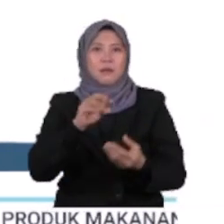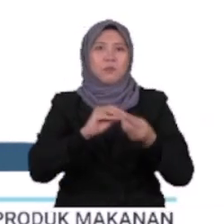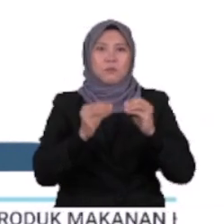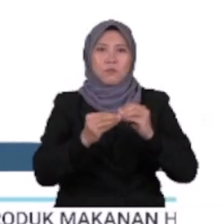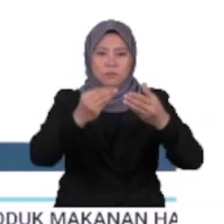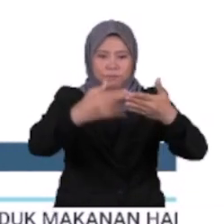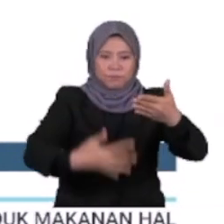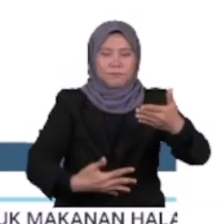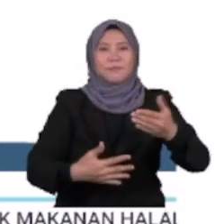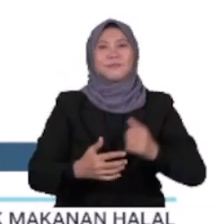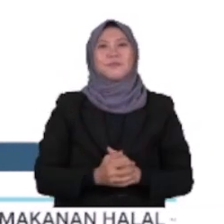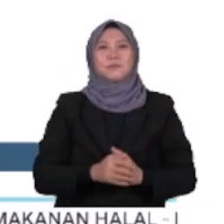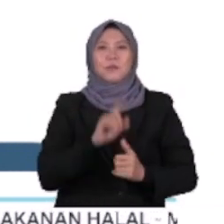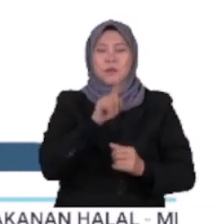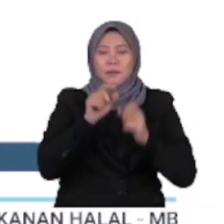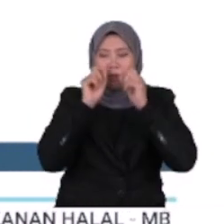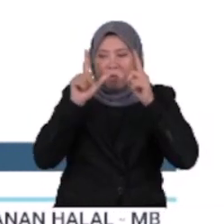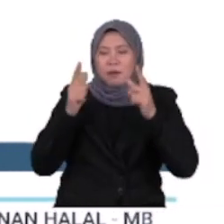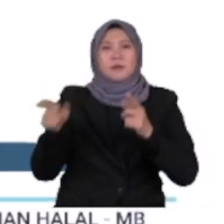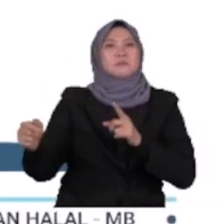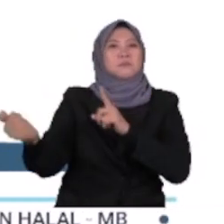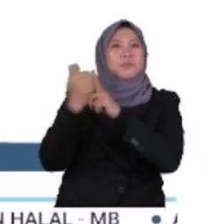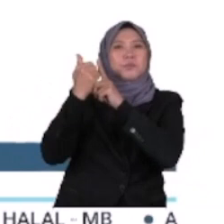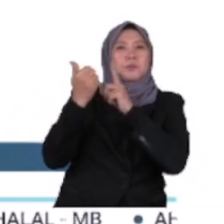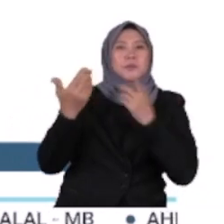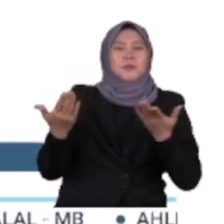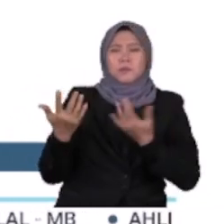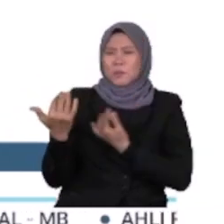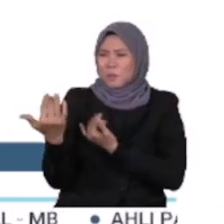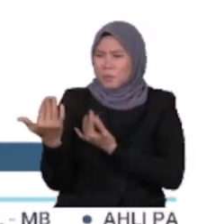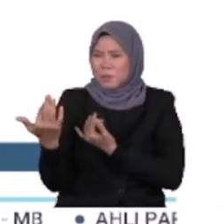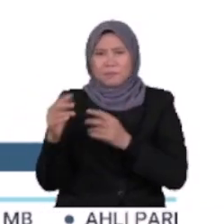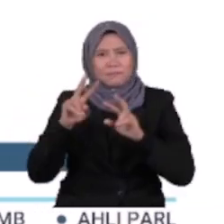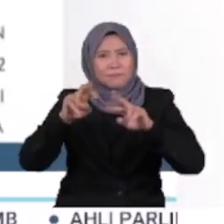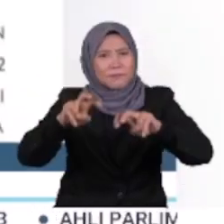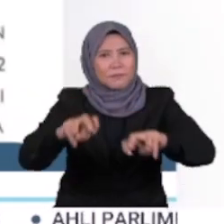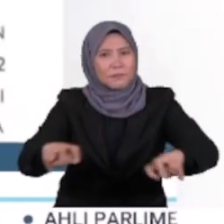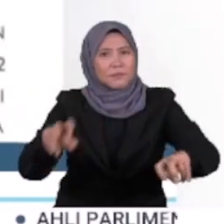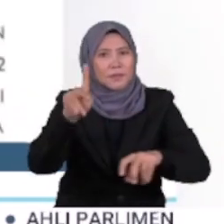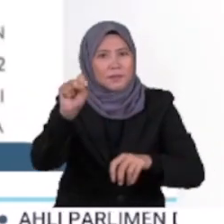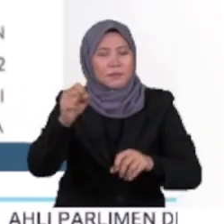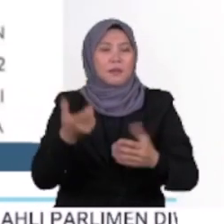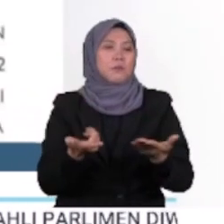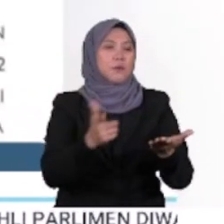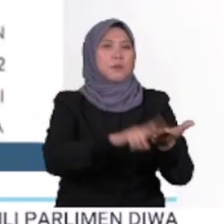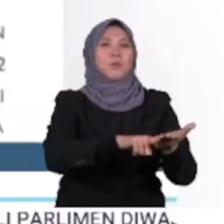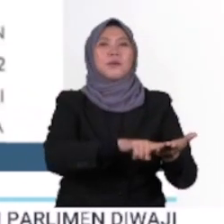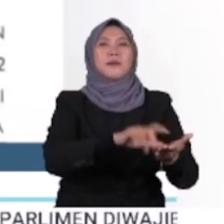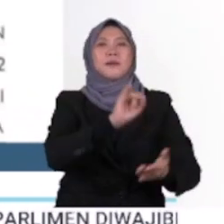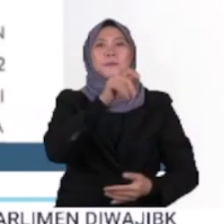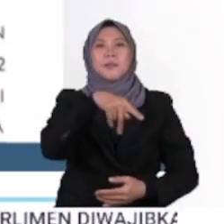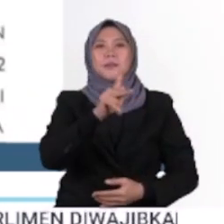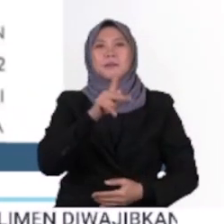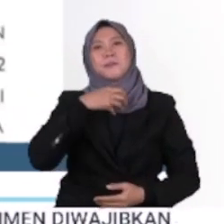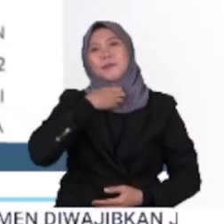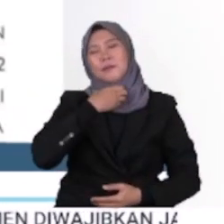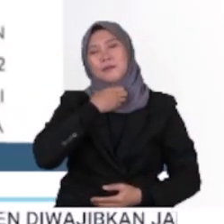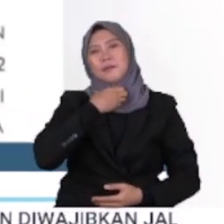mangsa hanya menyadari penipuan itu Setelah menunggu lama suspek untuk menyasat case dan membuat laporan polisi